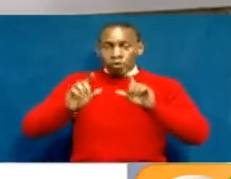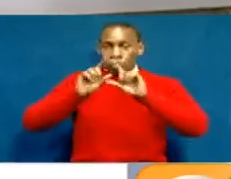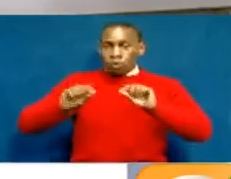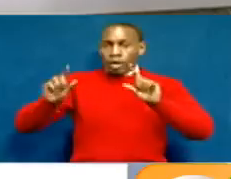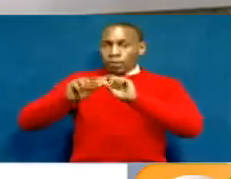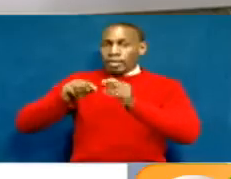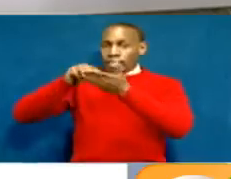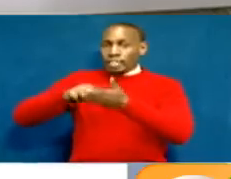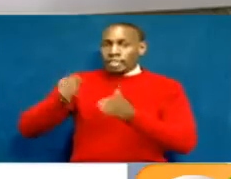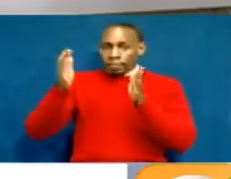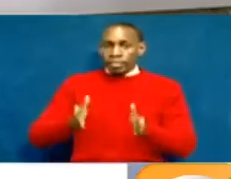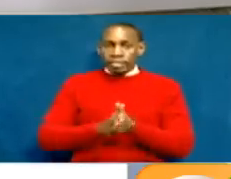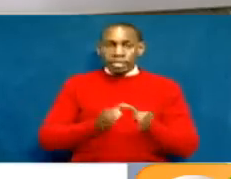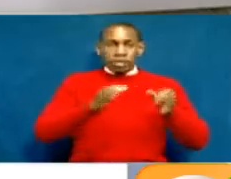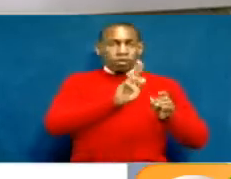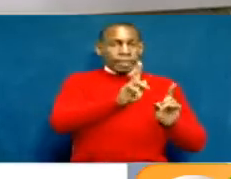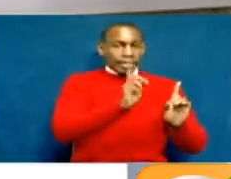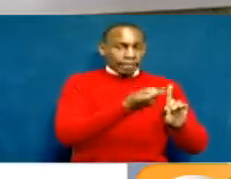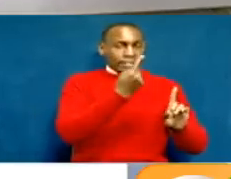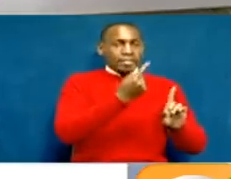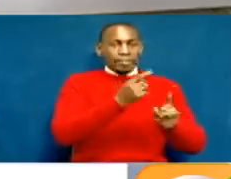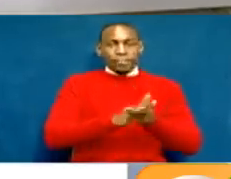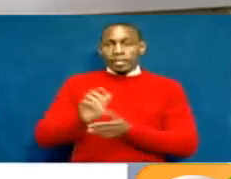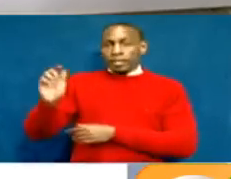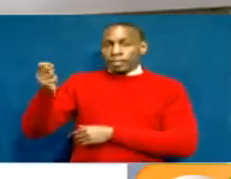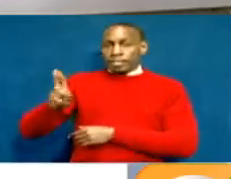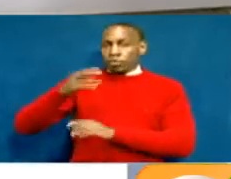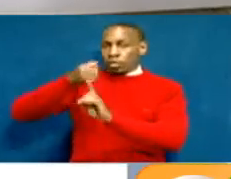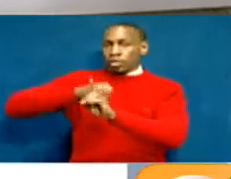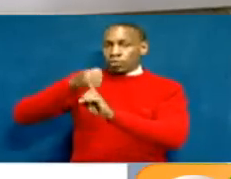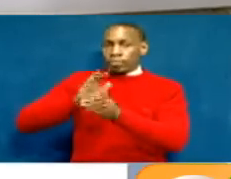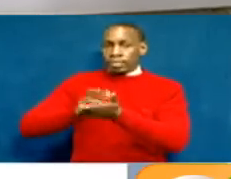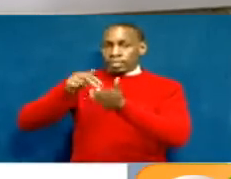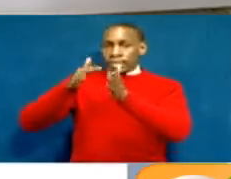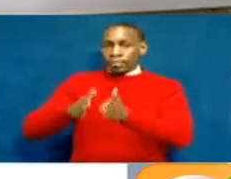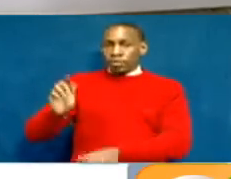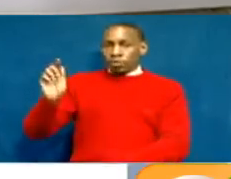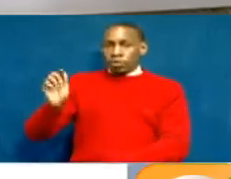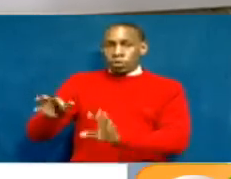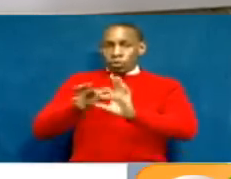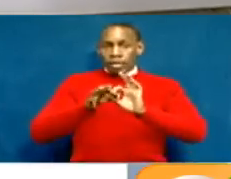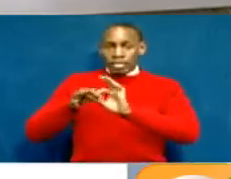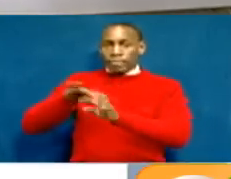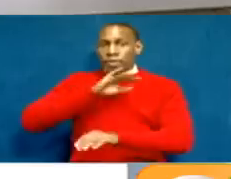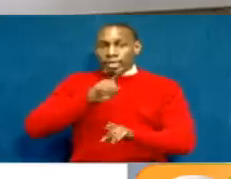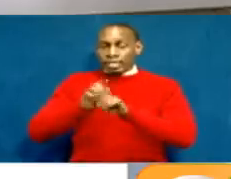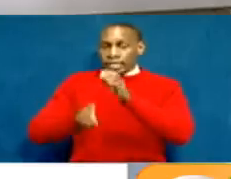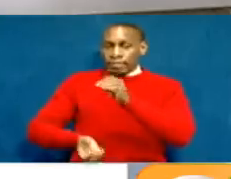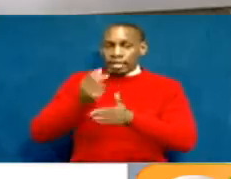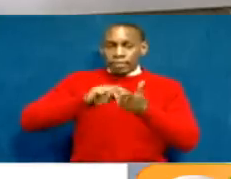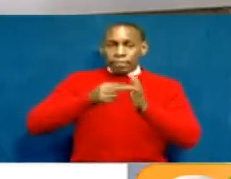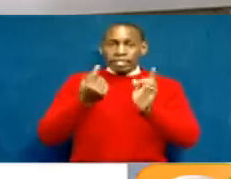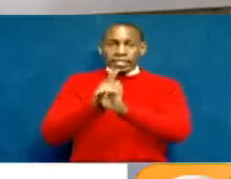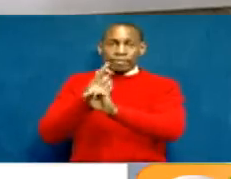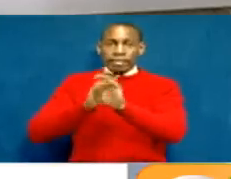za baadhi ya wanasiasa wa mrengo wa Kenya Kwanza. Rais aliyempigia debe mgombea urais wa Azimio Raila Odinga pia alizindua miradi